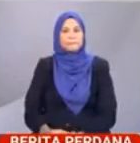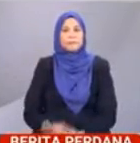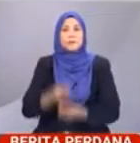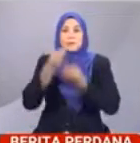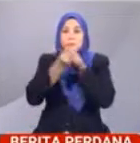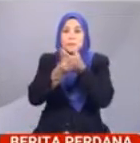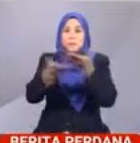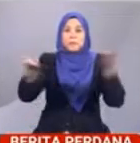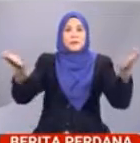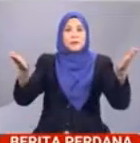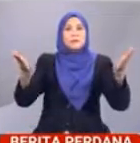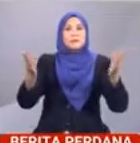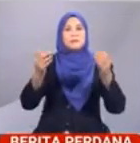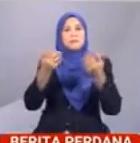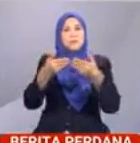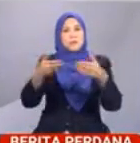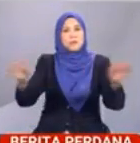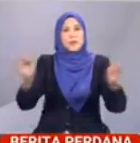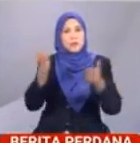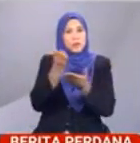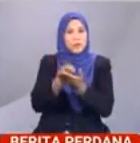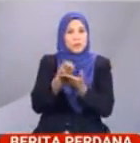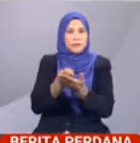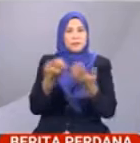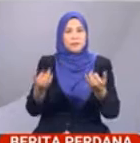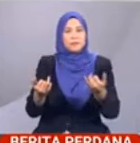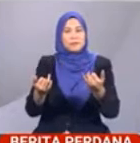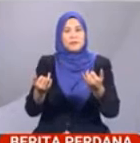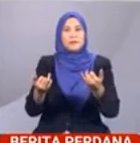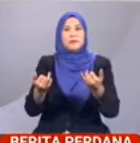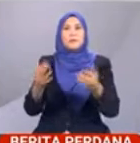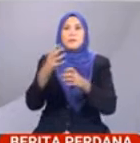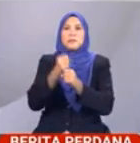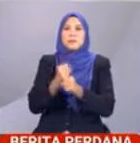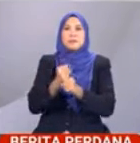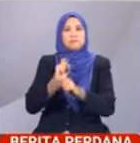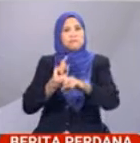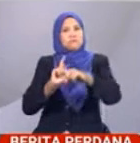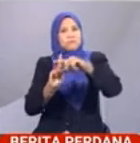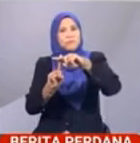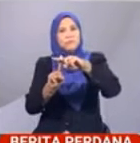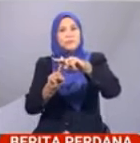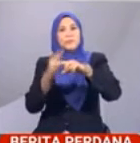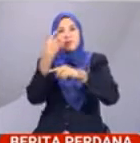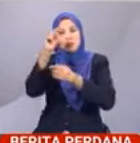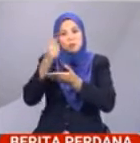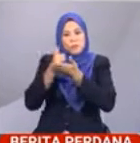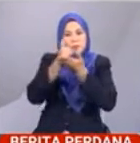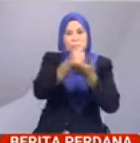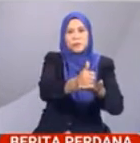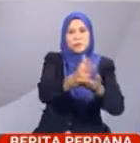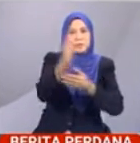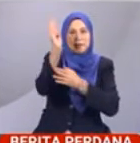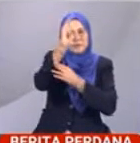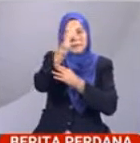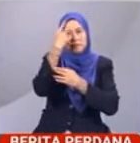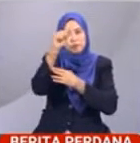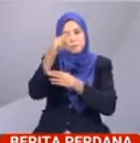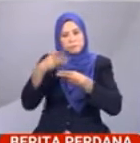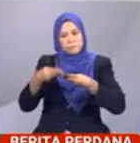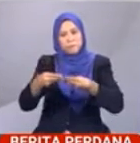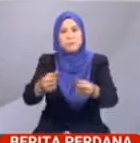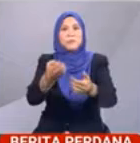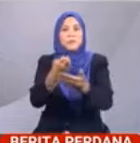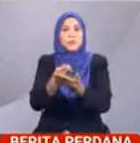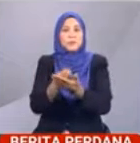pengumuman pembukaan semula ekonomi negara di bawah penjana menendapatkan kesan positif bagi membantu kerajaan merancakkan semula ekonomi